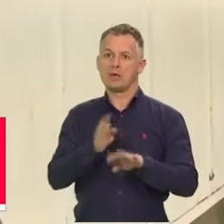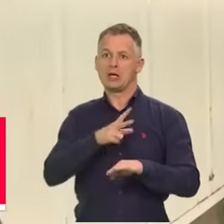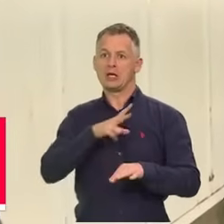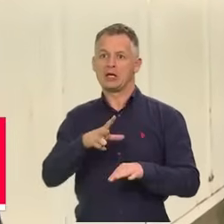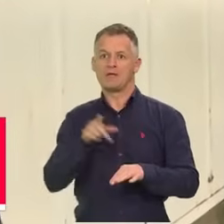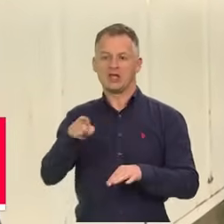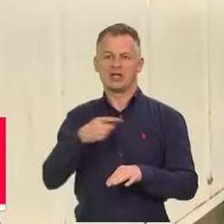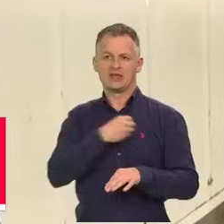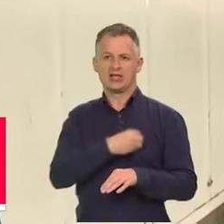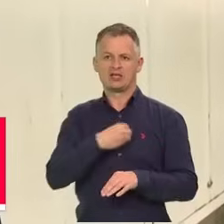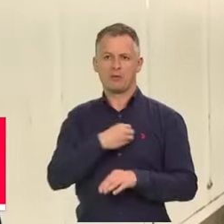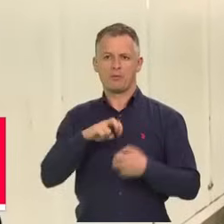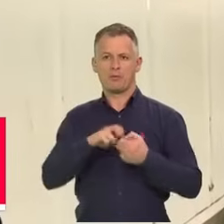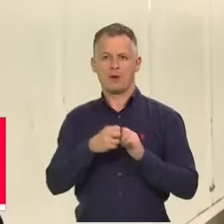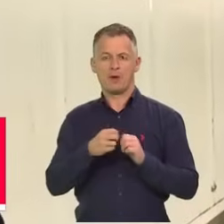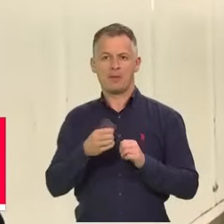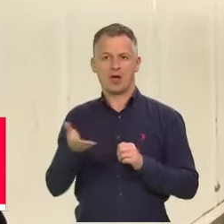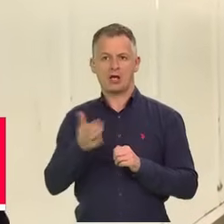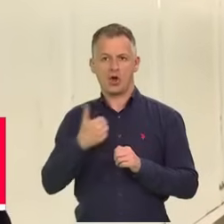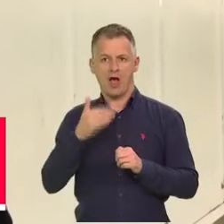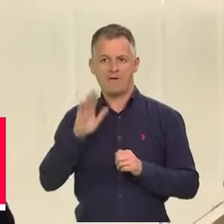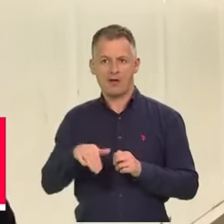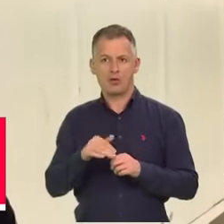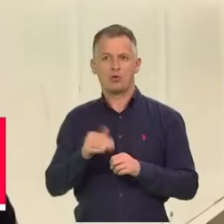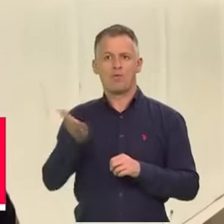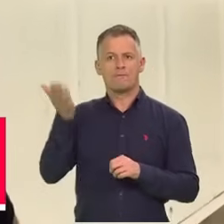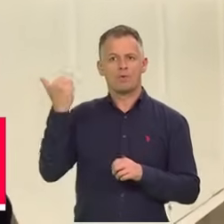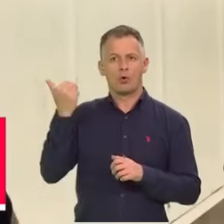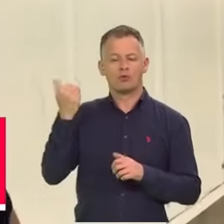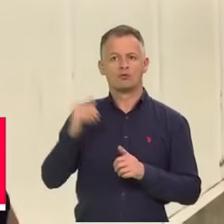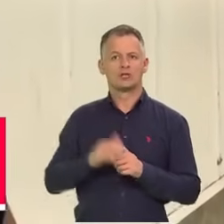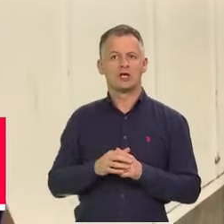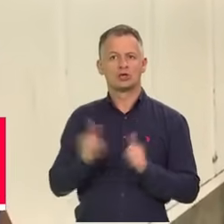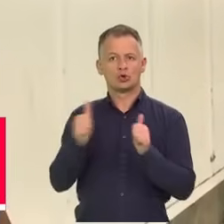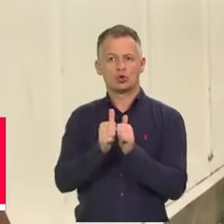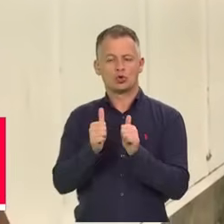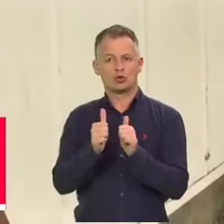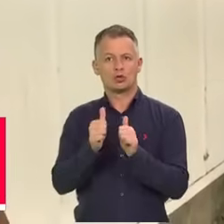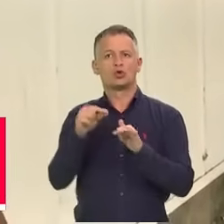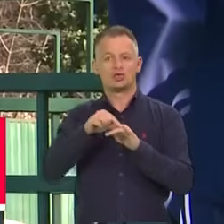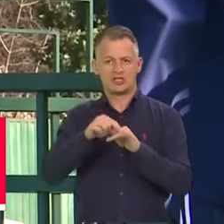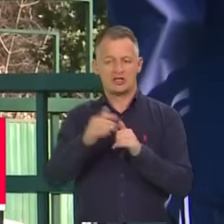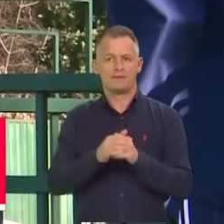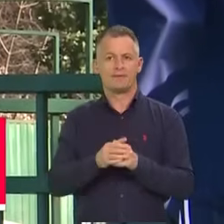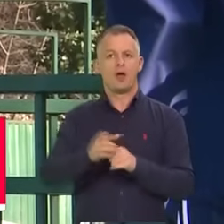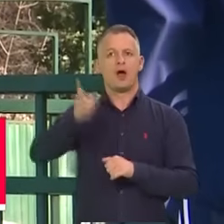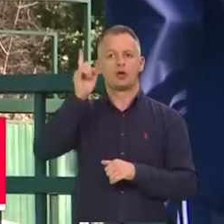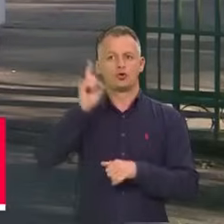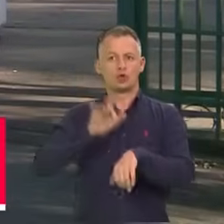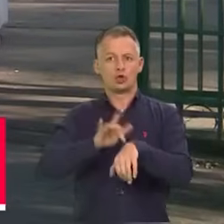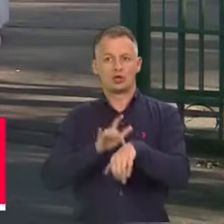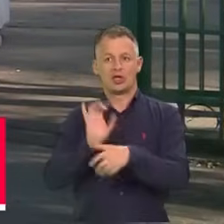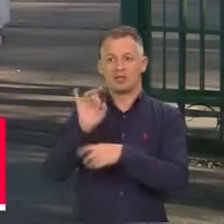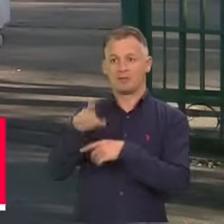era deranjată de problemele care le aveam eu cu fosta soție și procese. Atunci, doctorița i-a